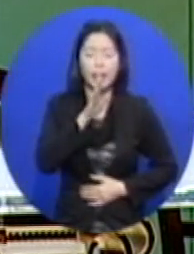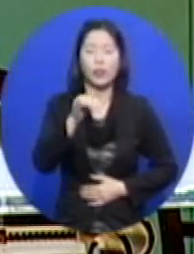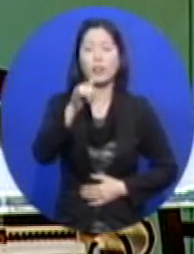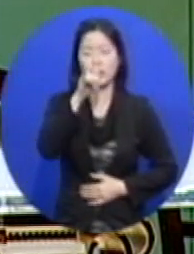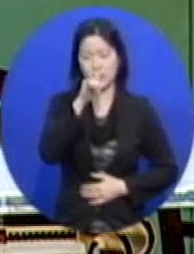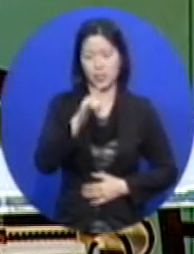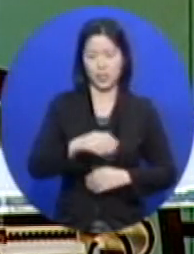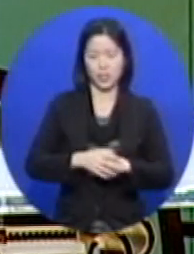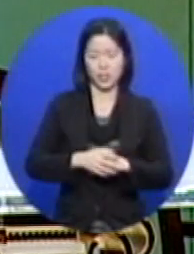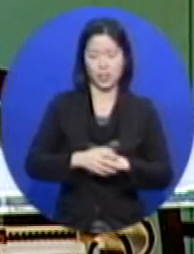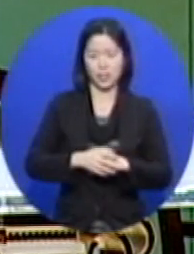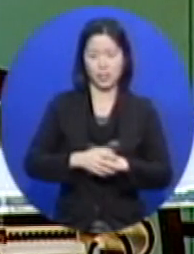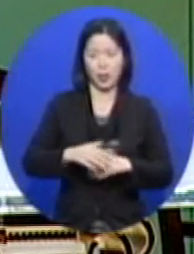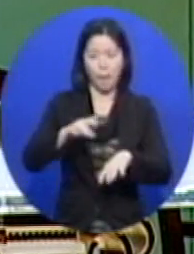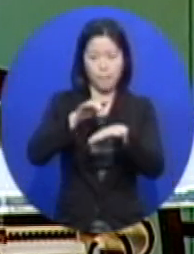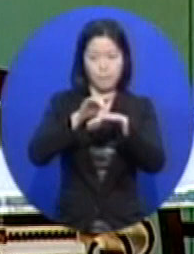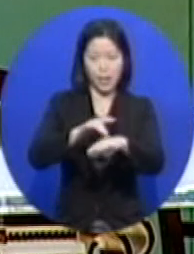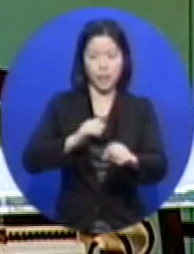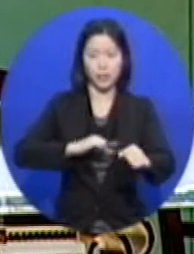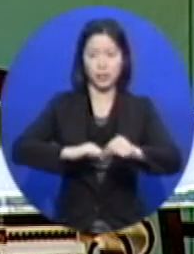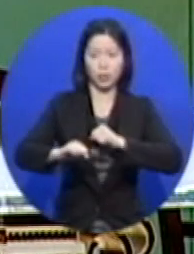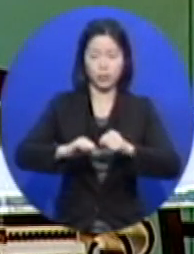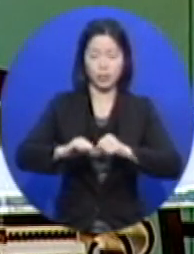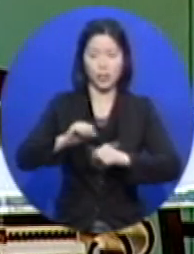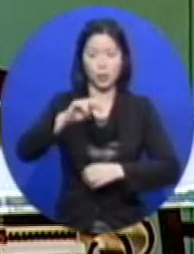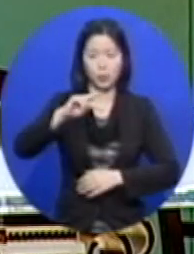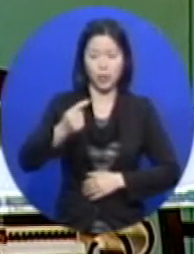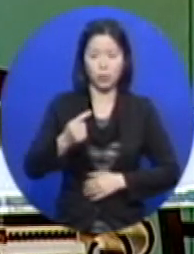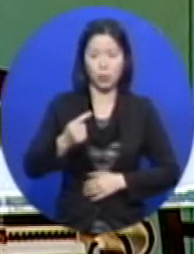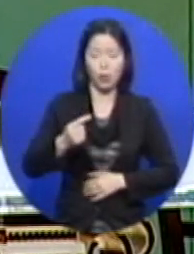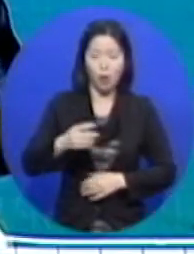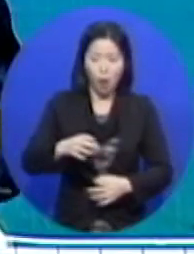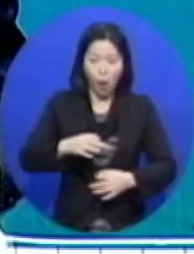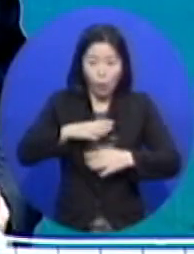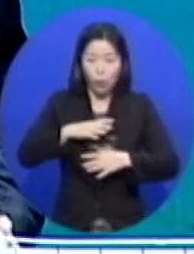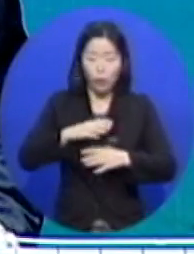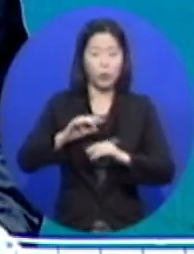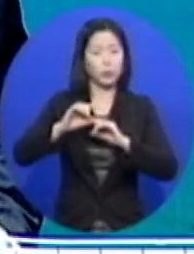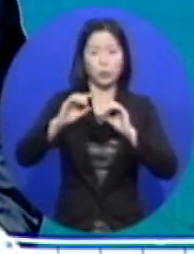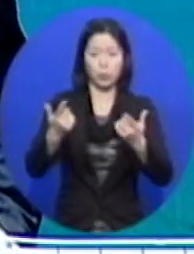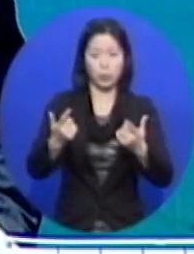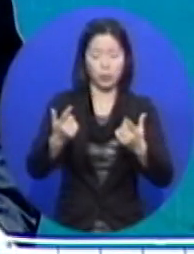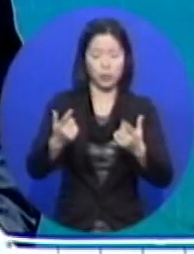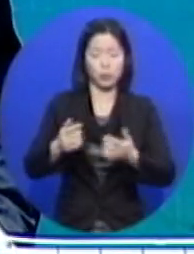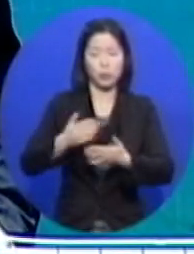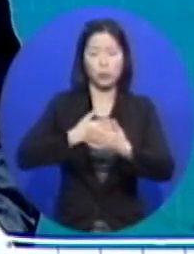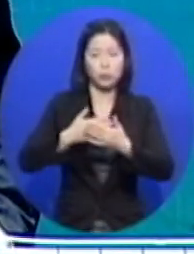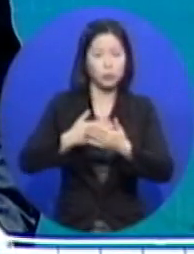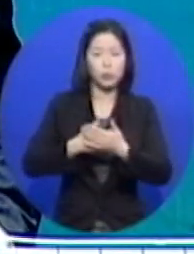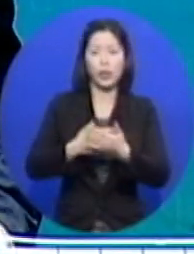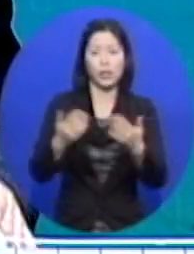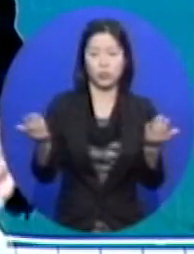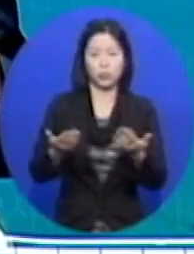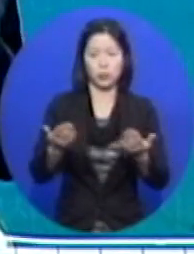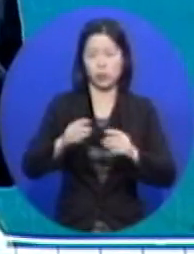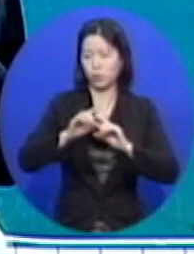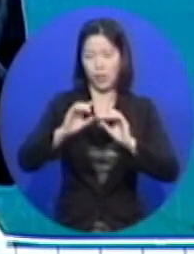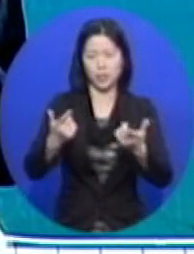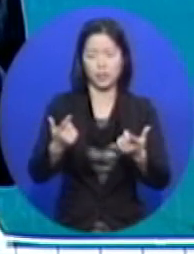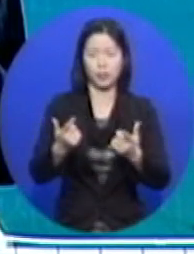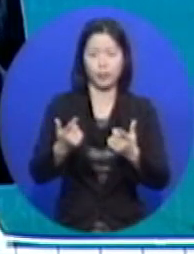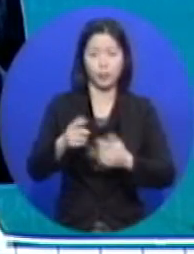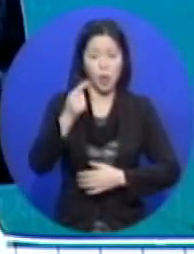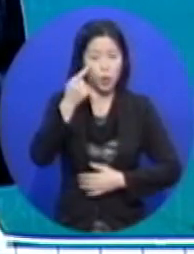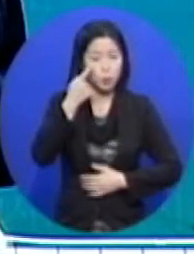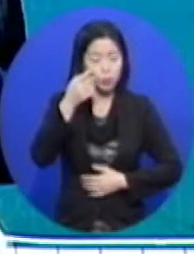마귀의 역사 라고 해서 부원 놀랠 것도 없고 그것땜에 두려워 할 것도 없습니다 여러분 눈에 보이진